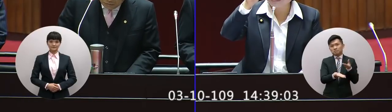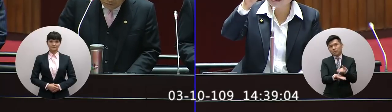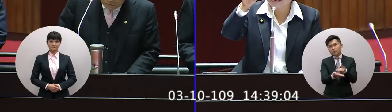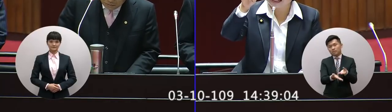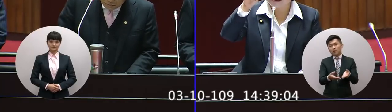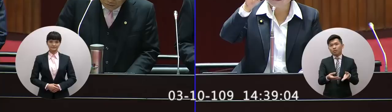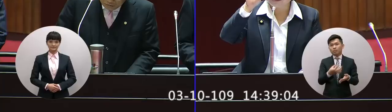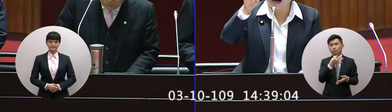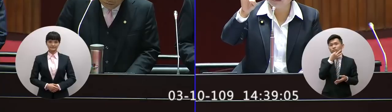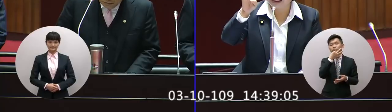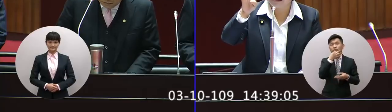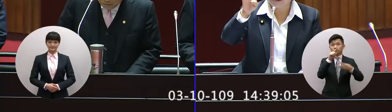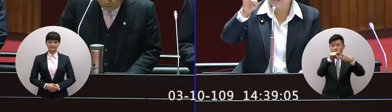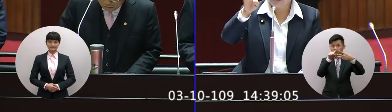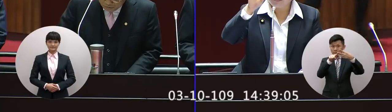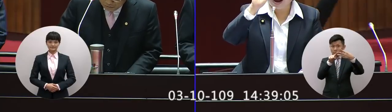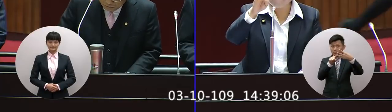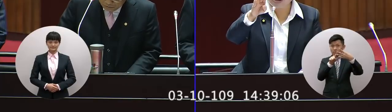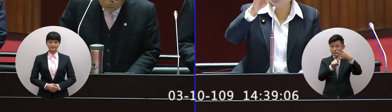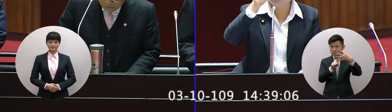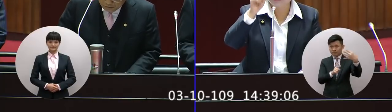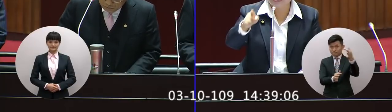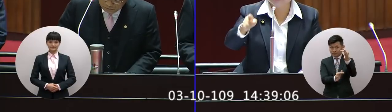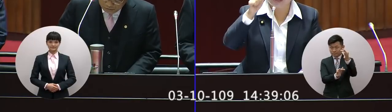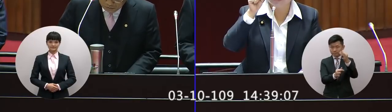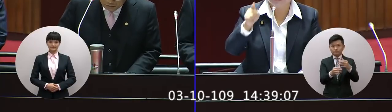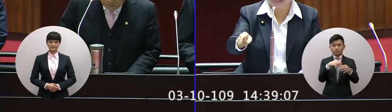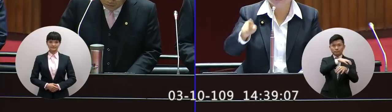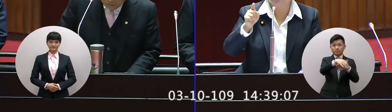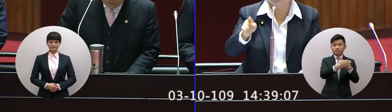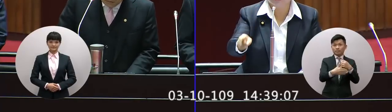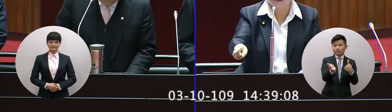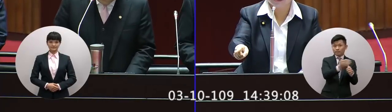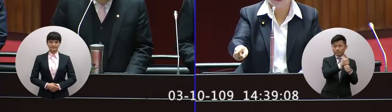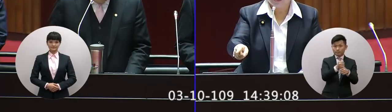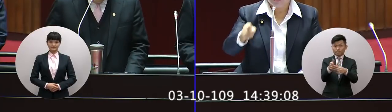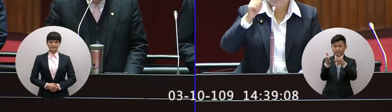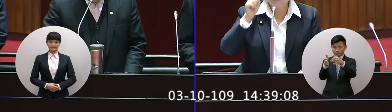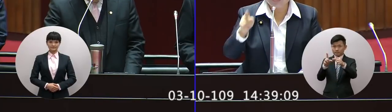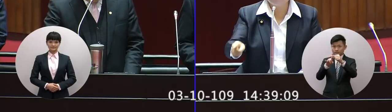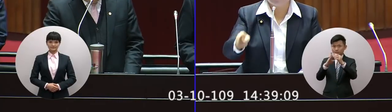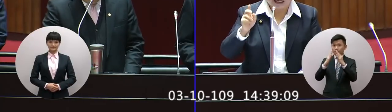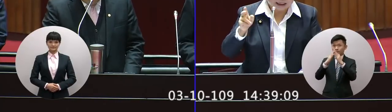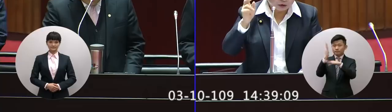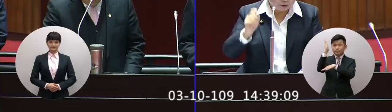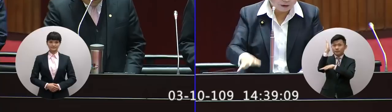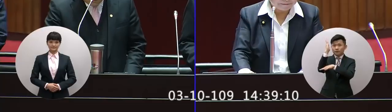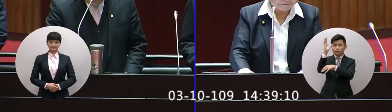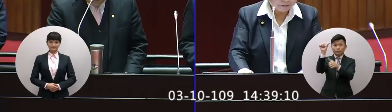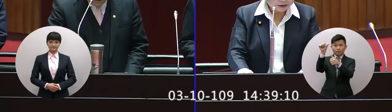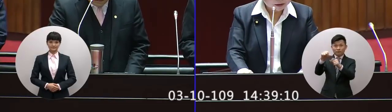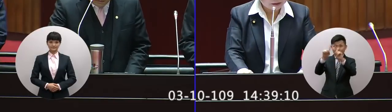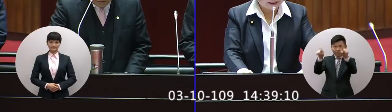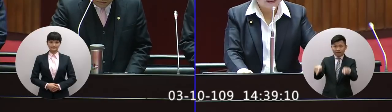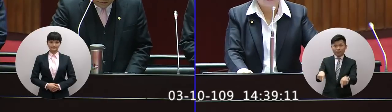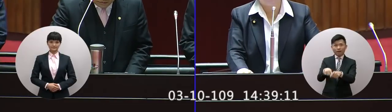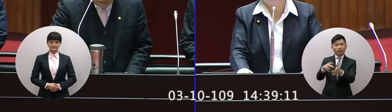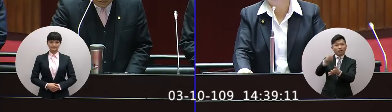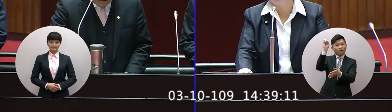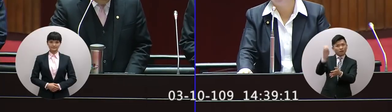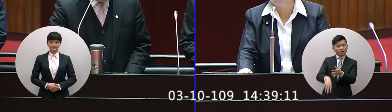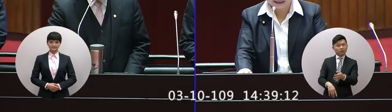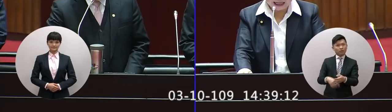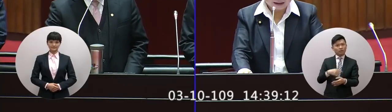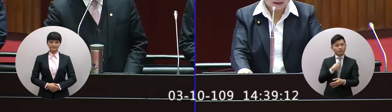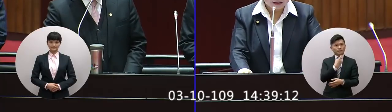就因这4点要件，环保署撤销了台中市政府的一个处分。所以本席